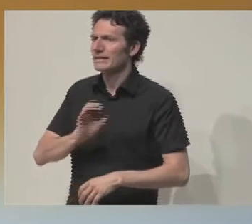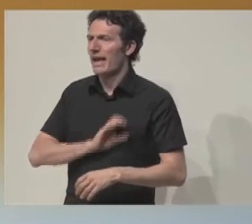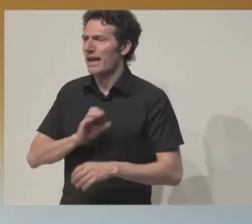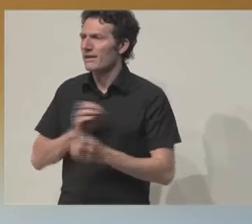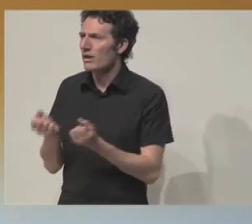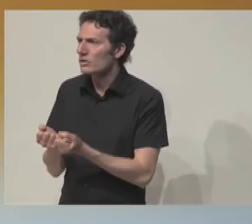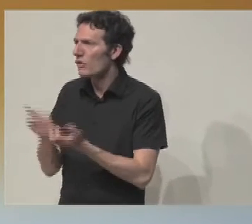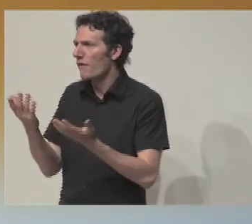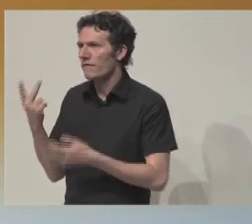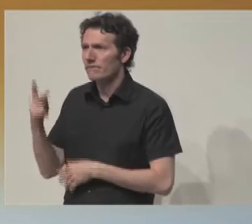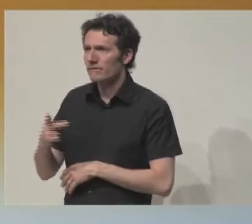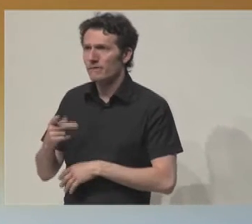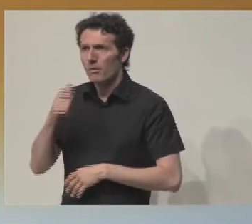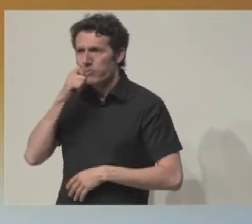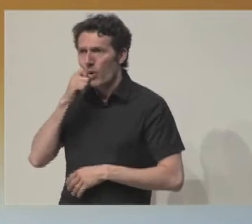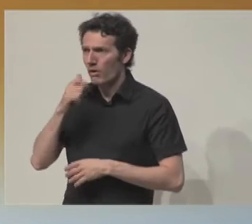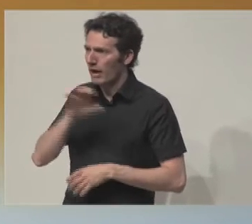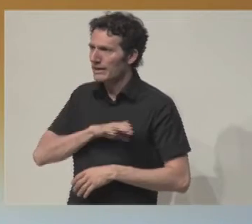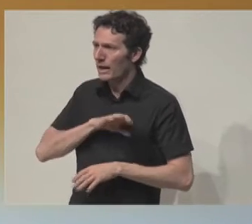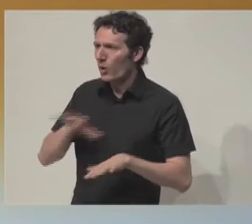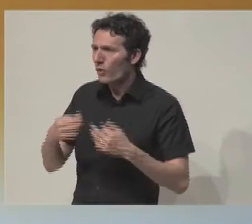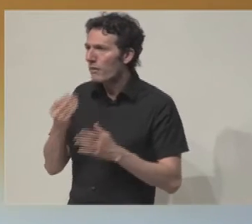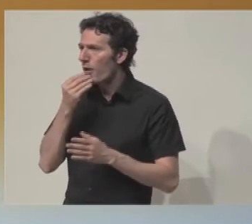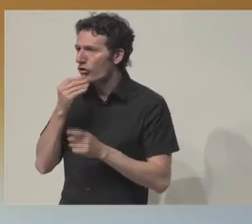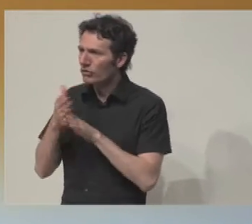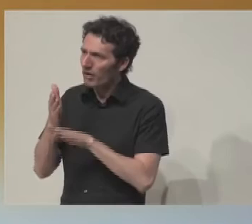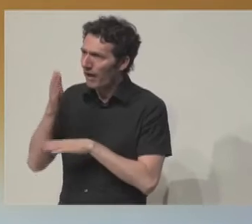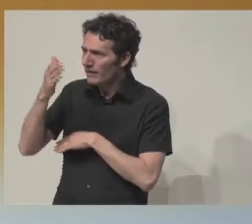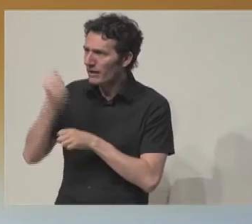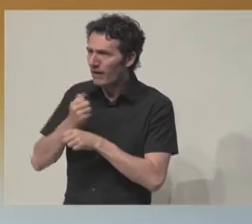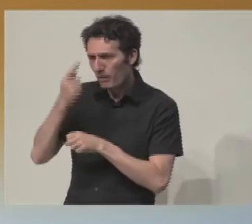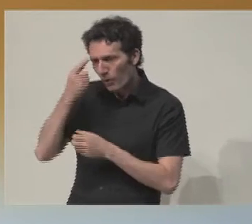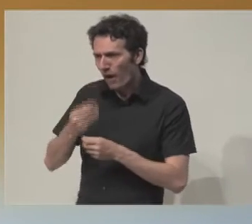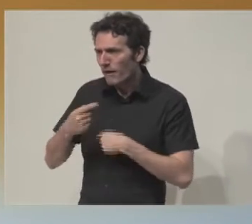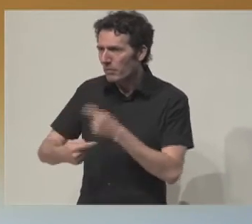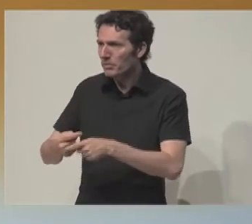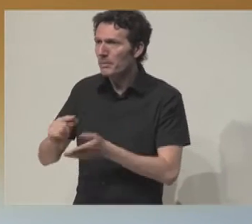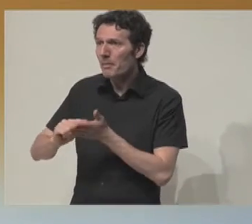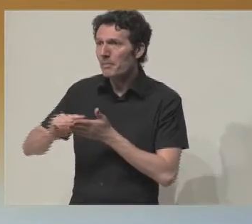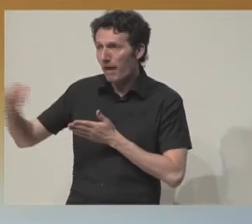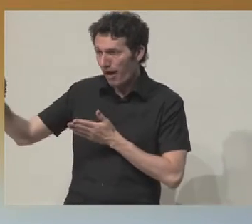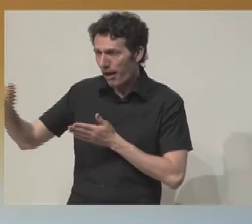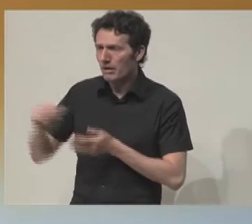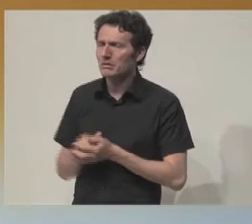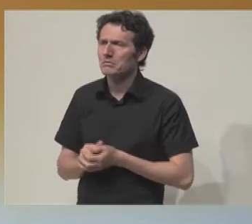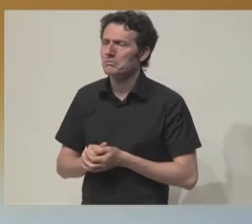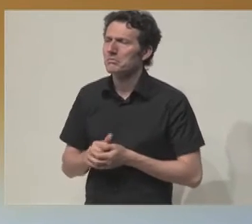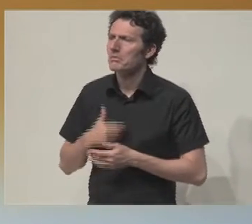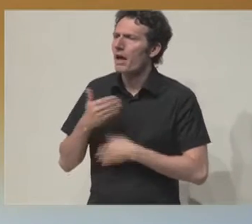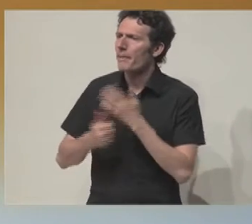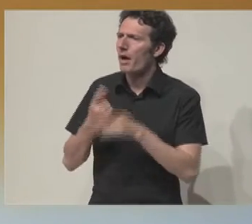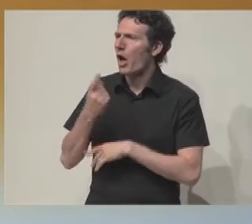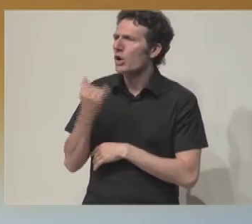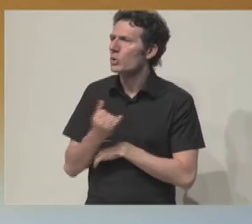sauver sa peau de trouver quelque chose à manger un avenir pour les siens il est parti et puis un jour